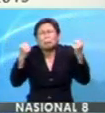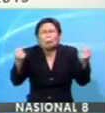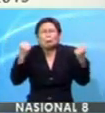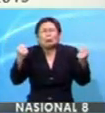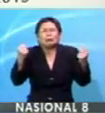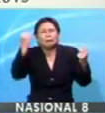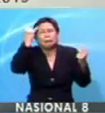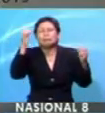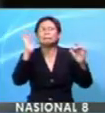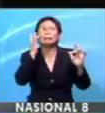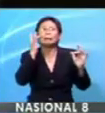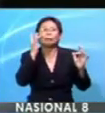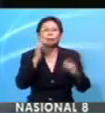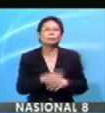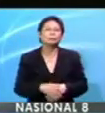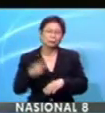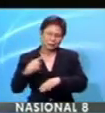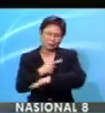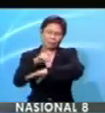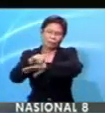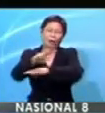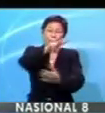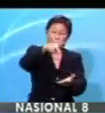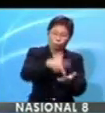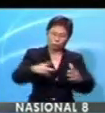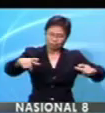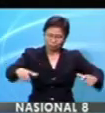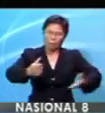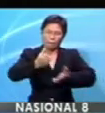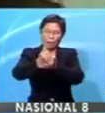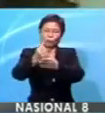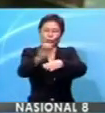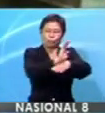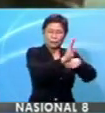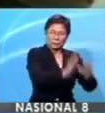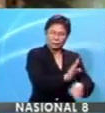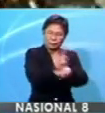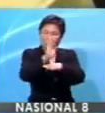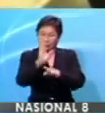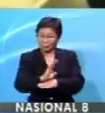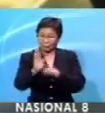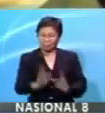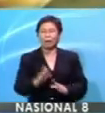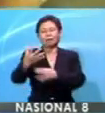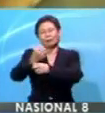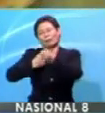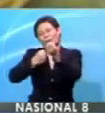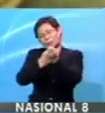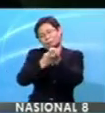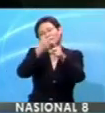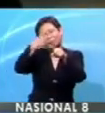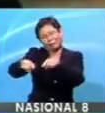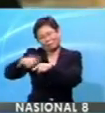lagi ideaat ini juga dapat membantu penggiat industri untuk mendapatkan tajaan daripada